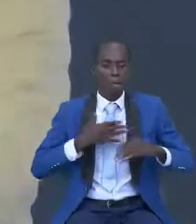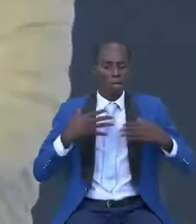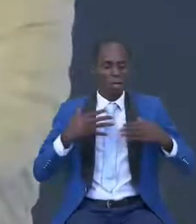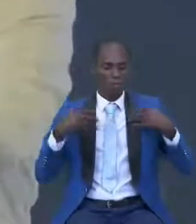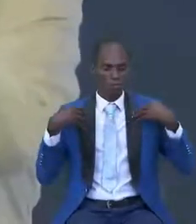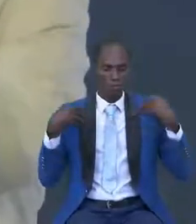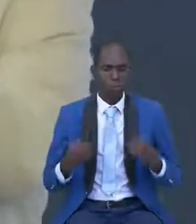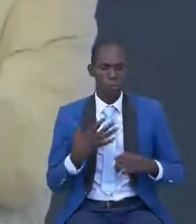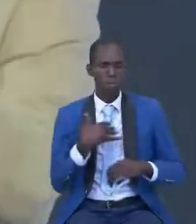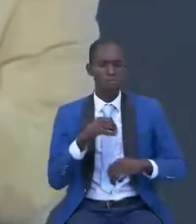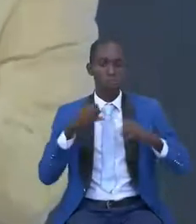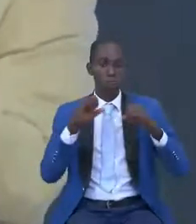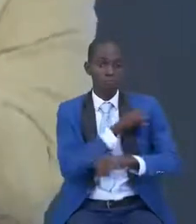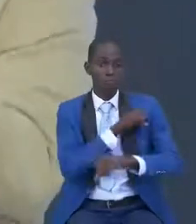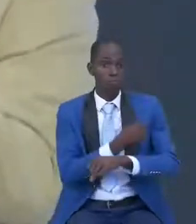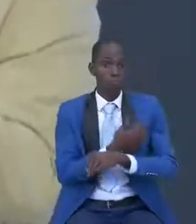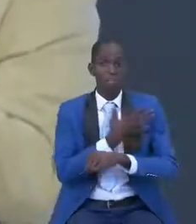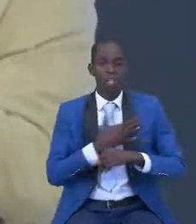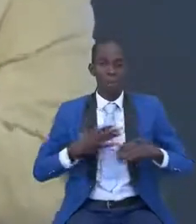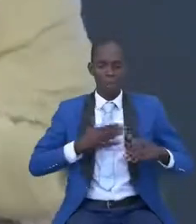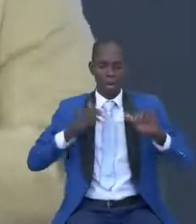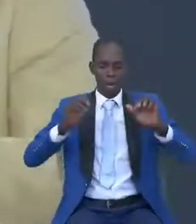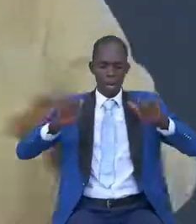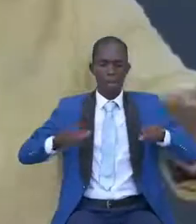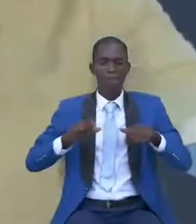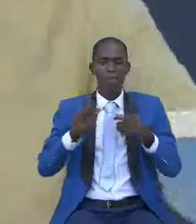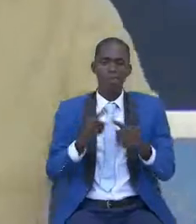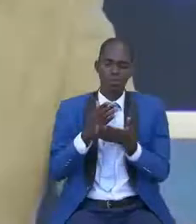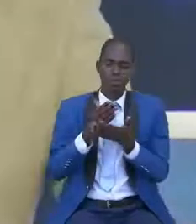j'ai abandonné ma force et